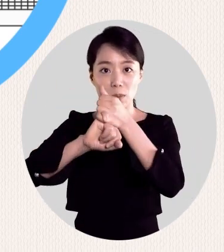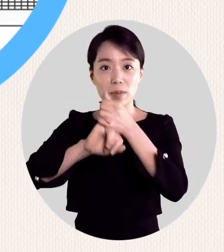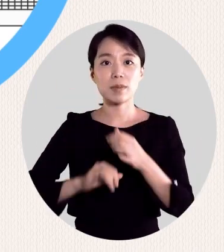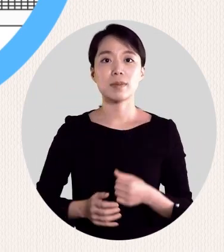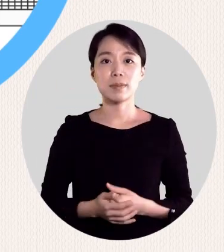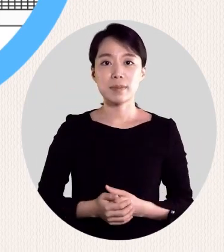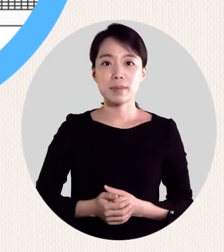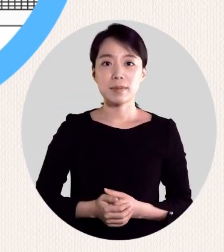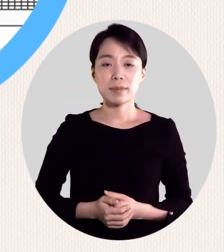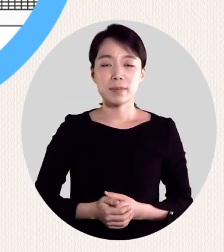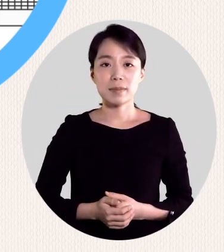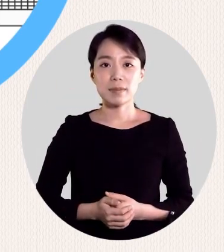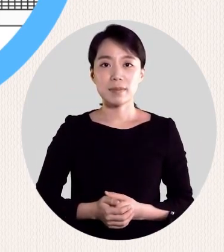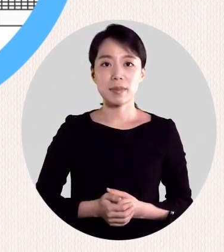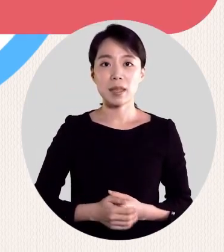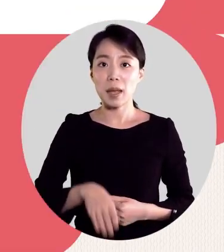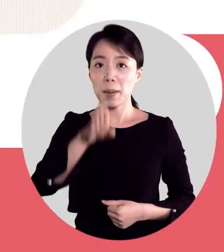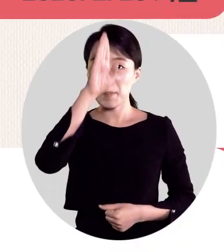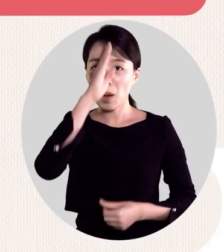꼭 착용해주세요.